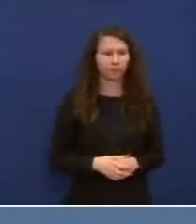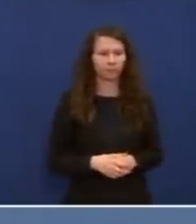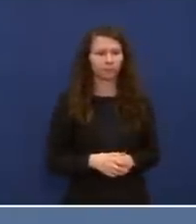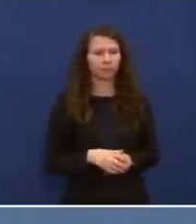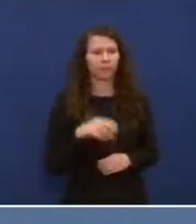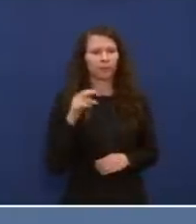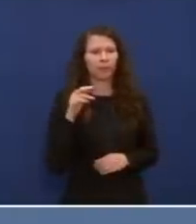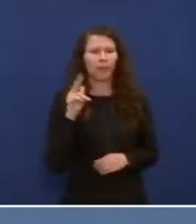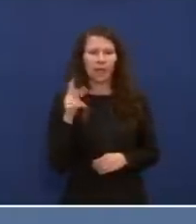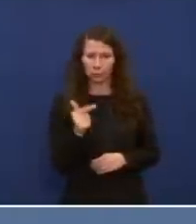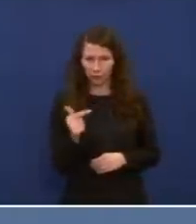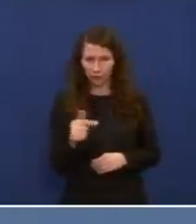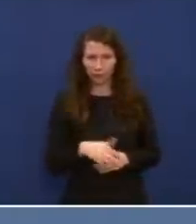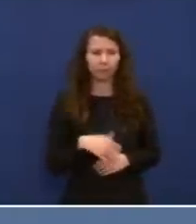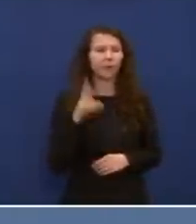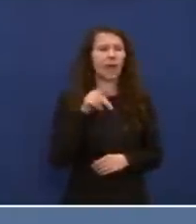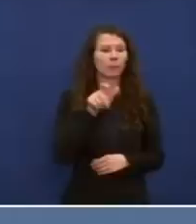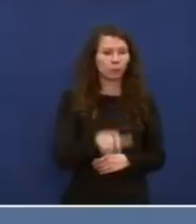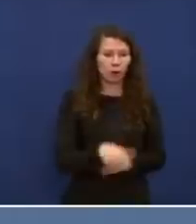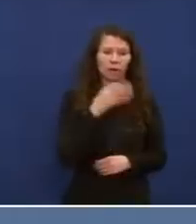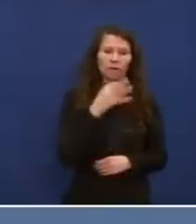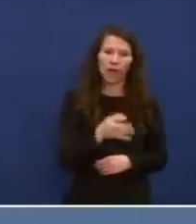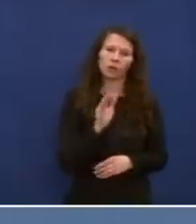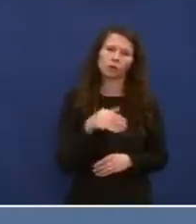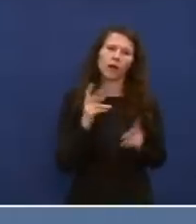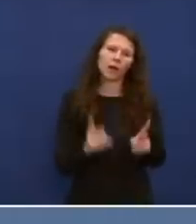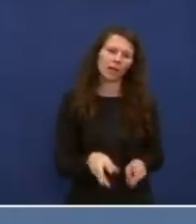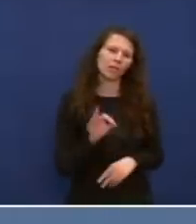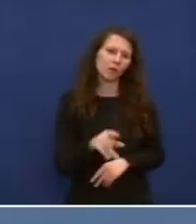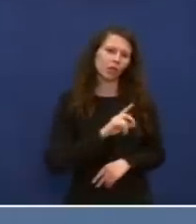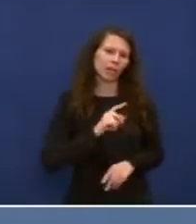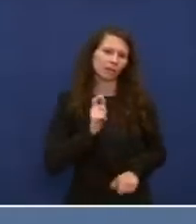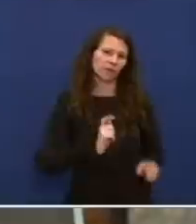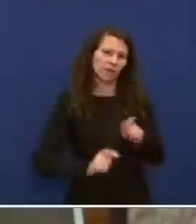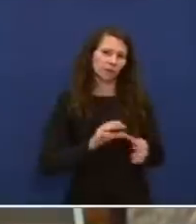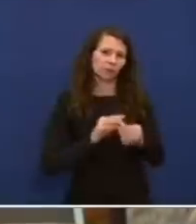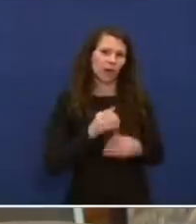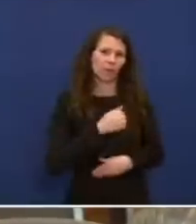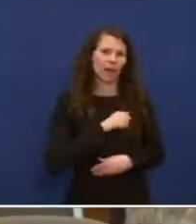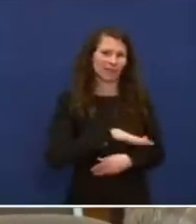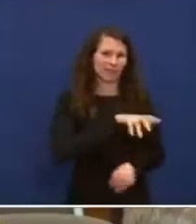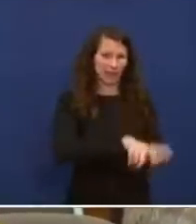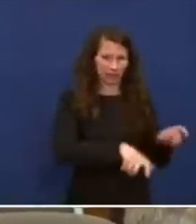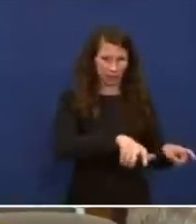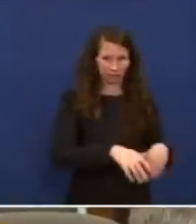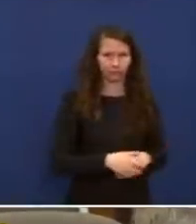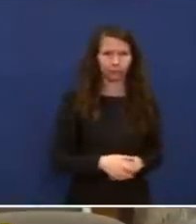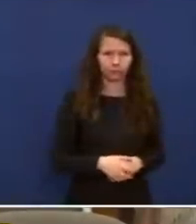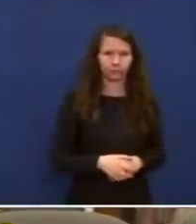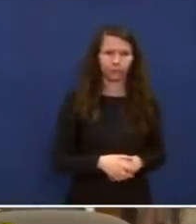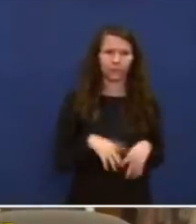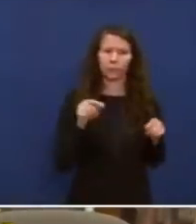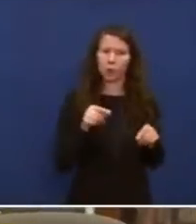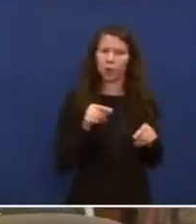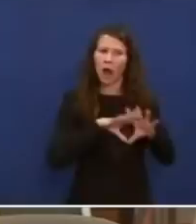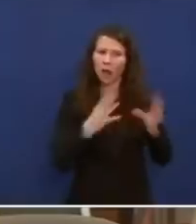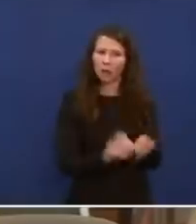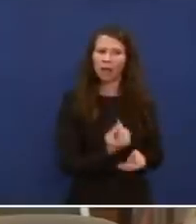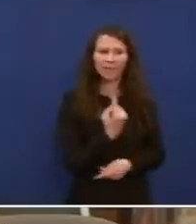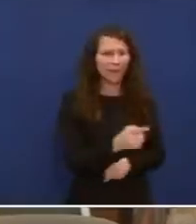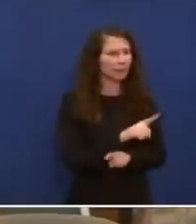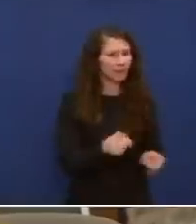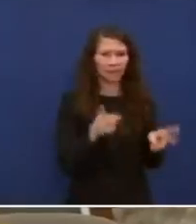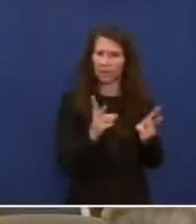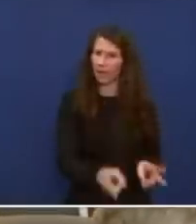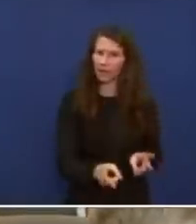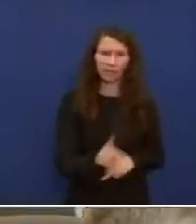mal eine Verständnisfrage, was das Recht auf Selbstverteidigung der Palästinenser angeht. Generell haben also die Palästinenser nicht das Recht auf Selbstverteidigung, weil sie